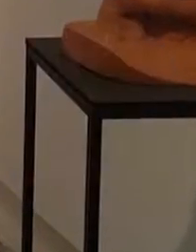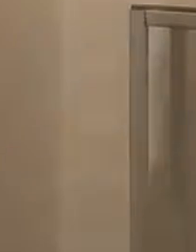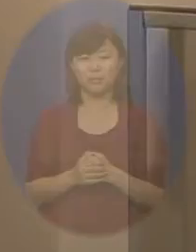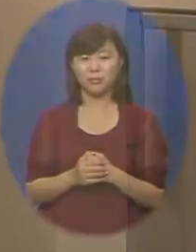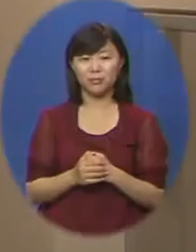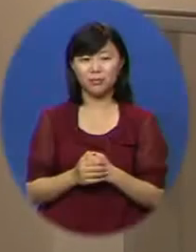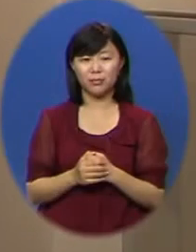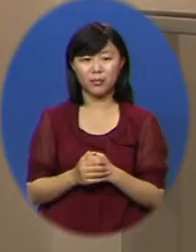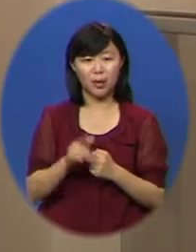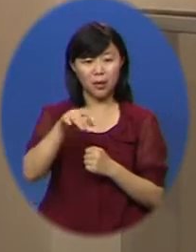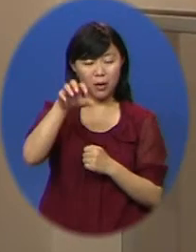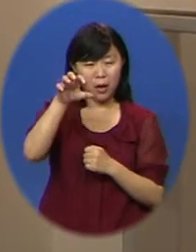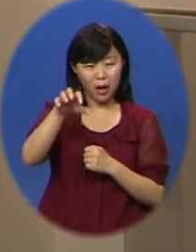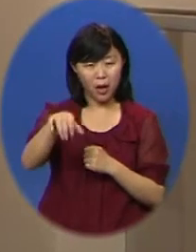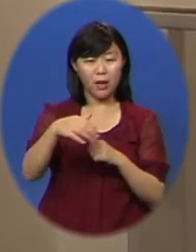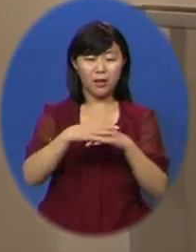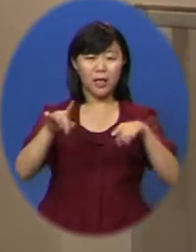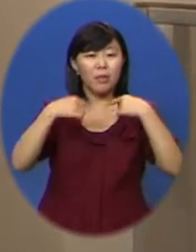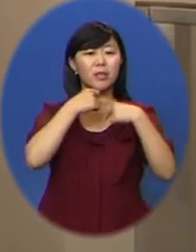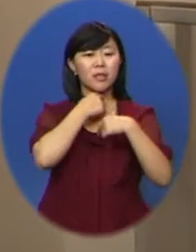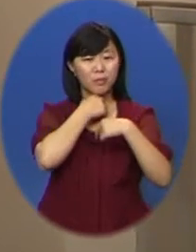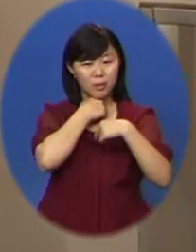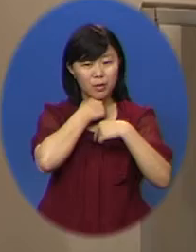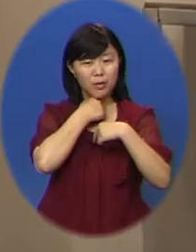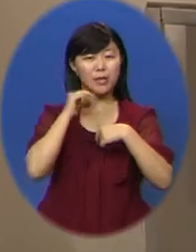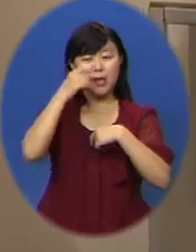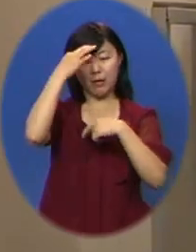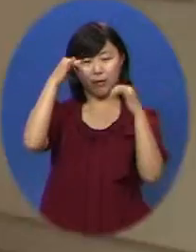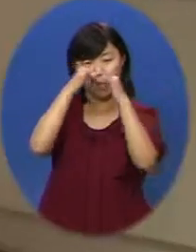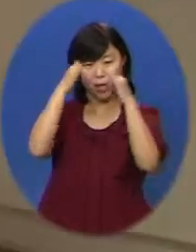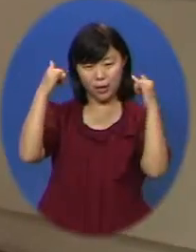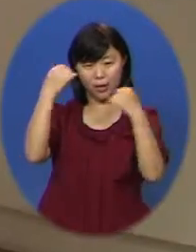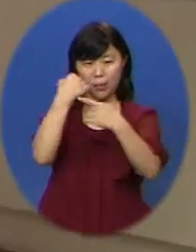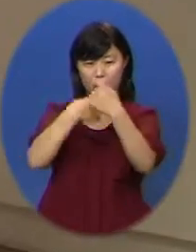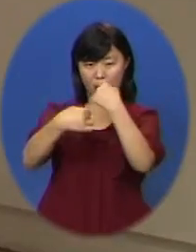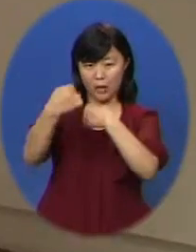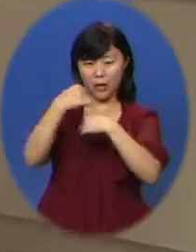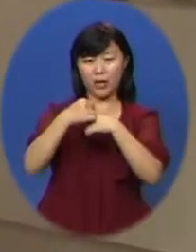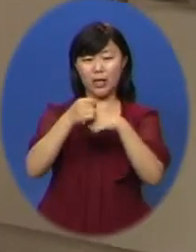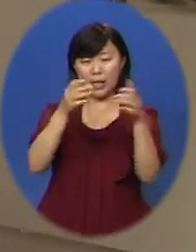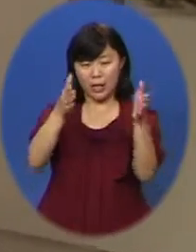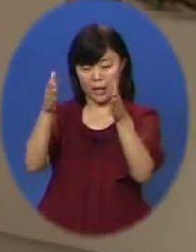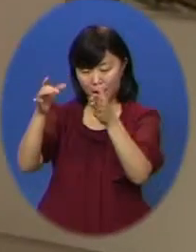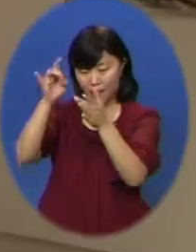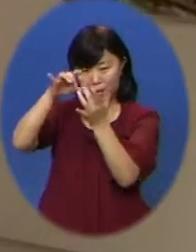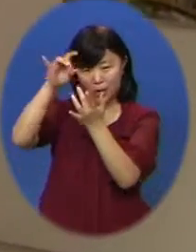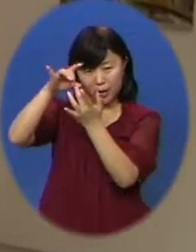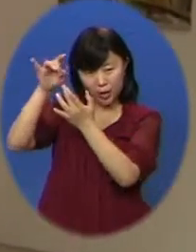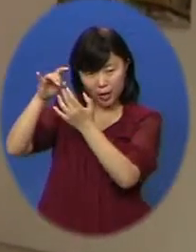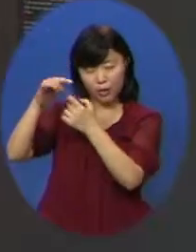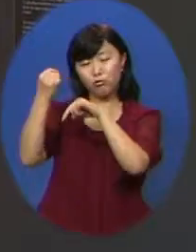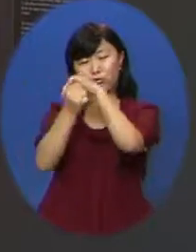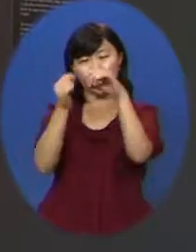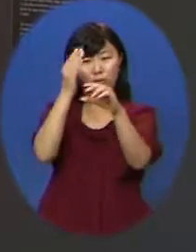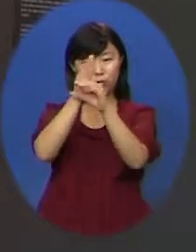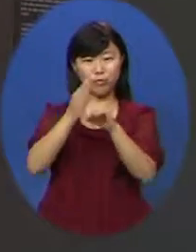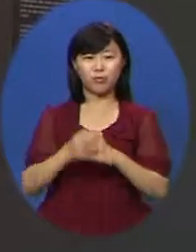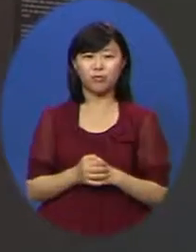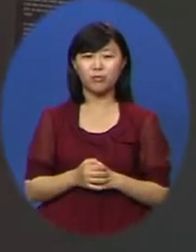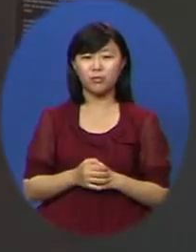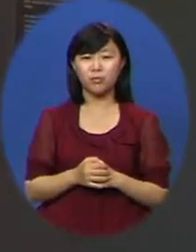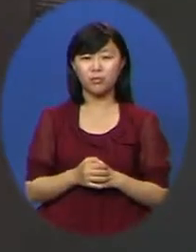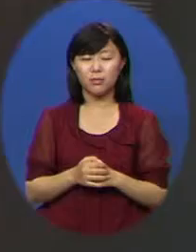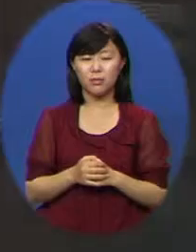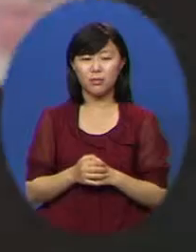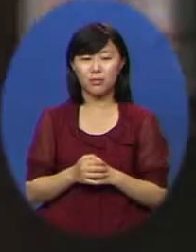한평 갤러리는 참여하고 싶은 예술가들의 작품을 접수받아 각 기간마다 선정에 의해 운영되고 있다.